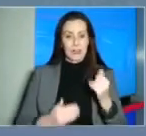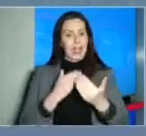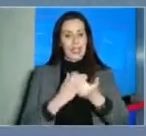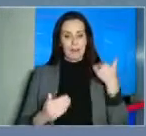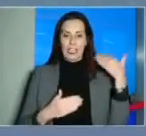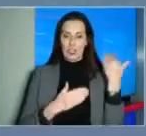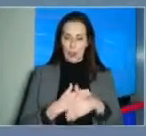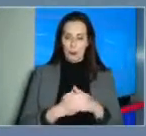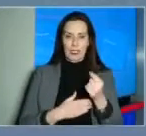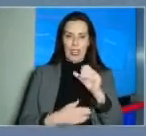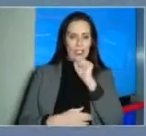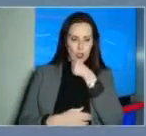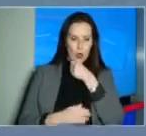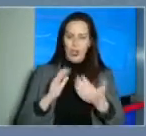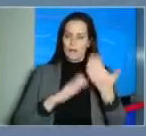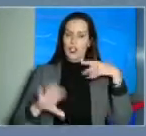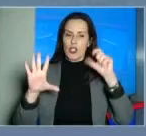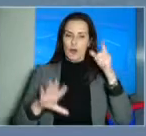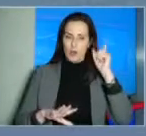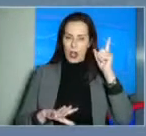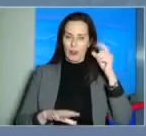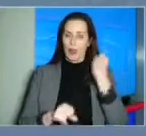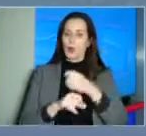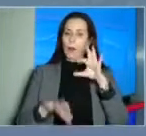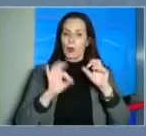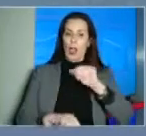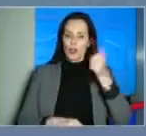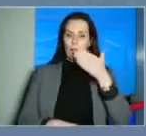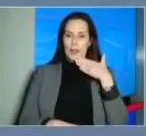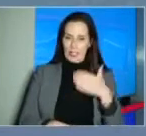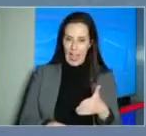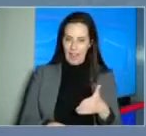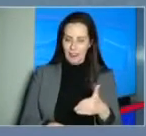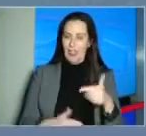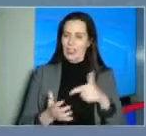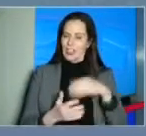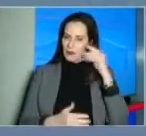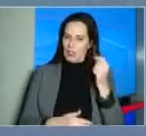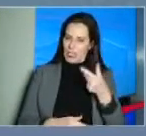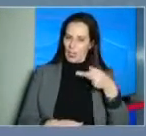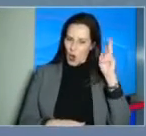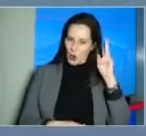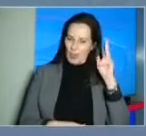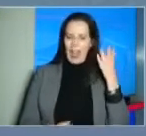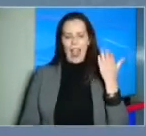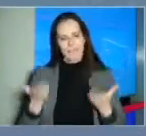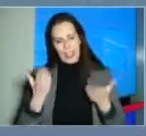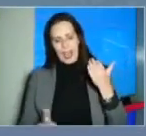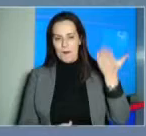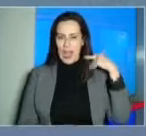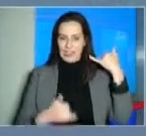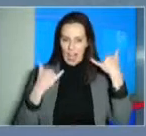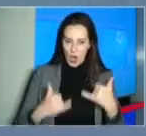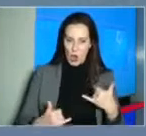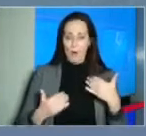לפני סיום, קצת היסטוריה, לפני 70 שנה נערכו הבחירות הראשונות בישראל. כדי ללמוד קצת יותר על ההבדלים בין אז